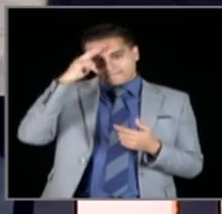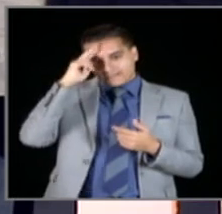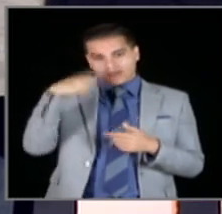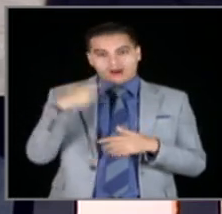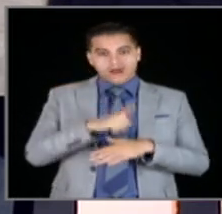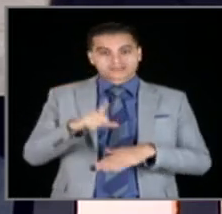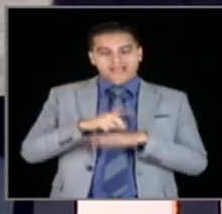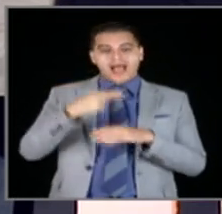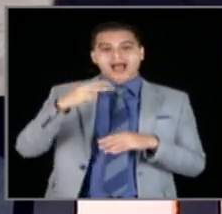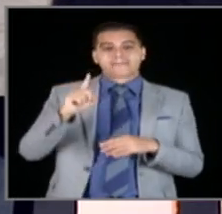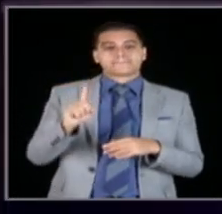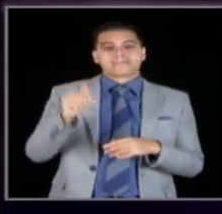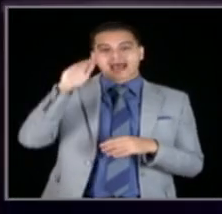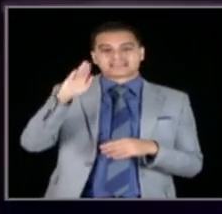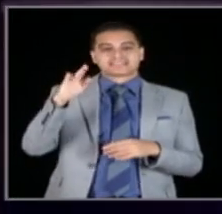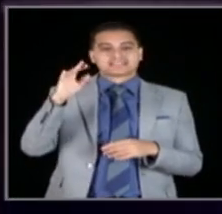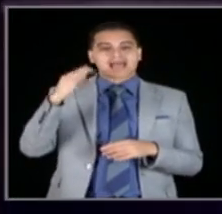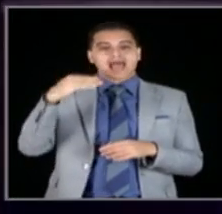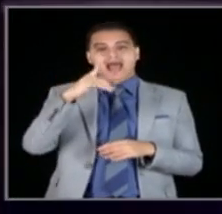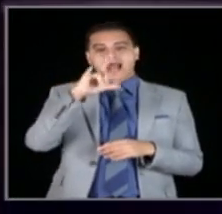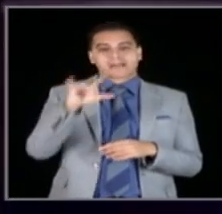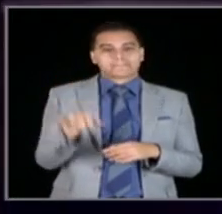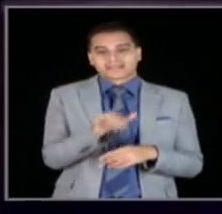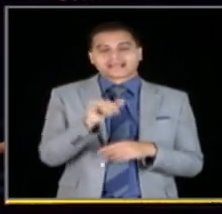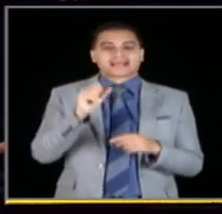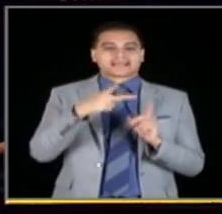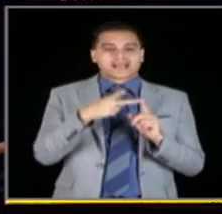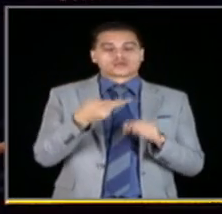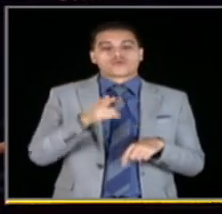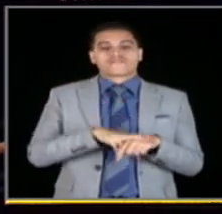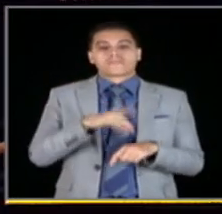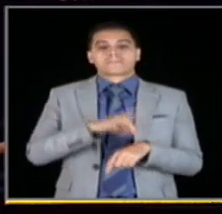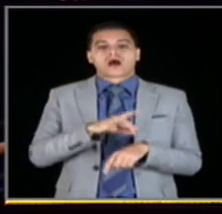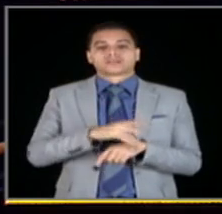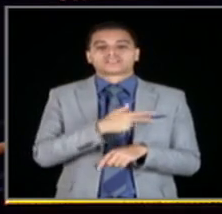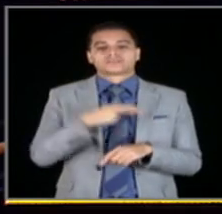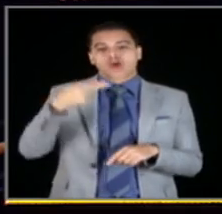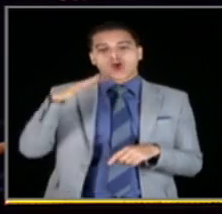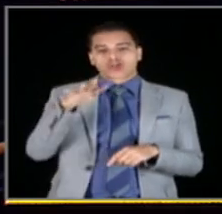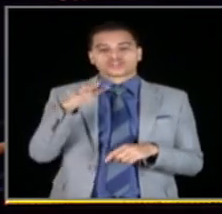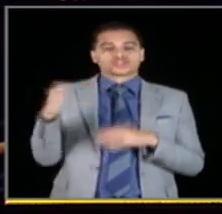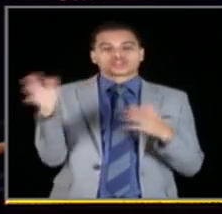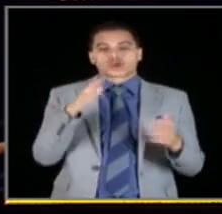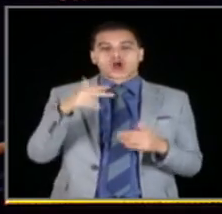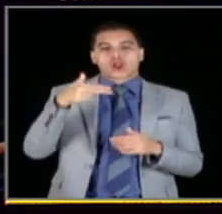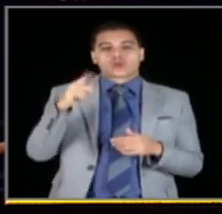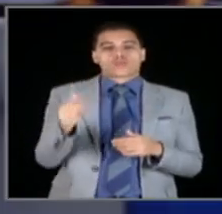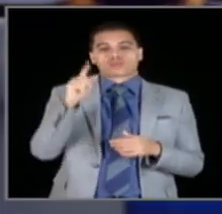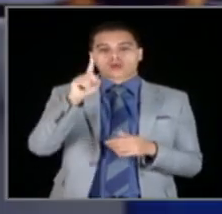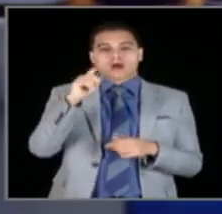عباس حلمي الثاني. يصيب التهاب عش الغراب أحد أعضاء رأس الإنسان، فما هو؟